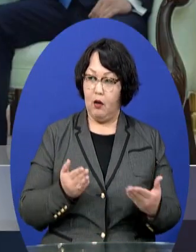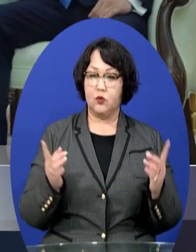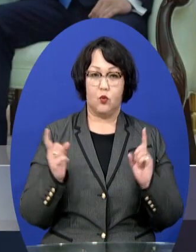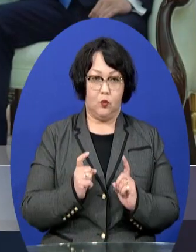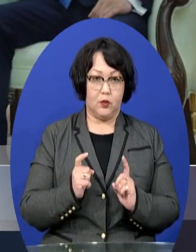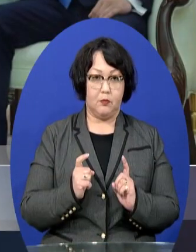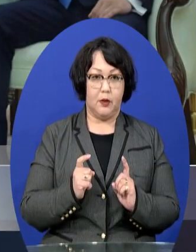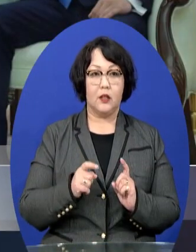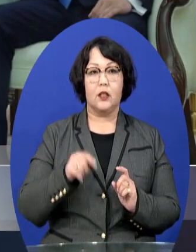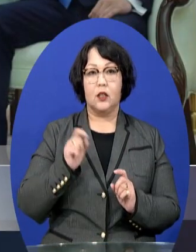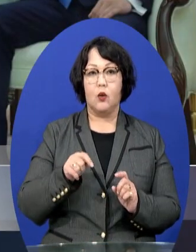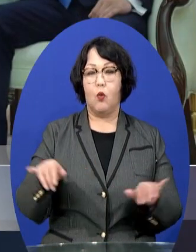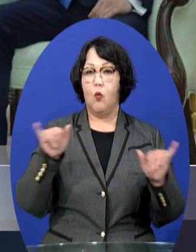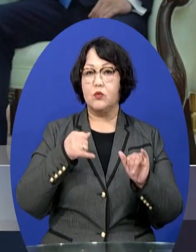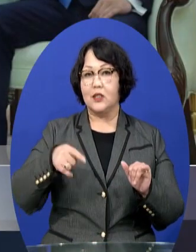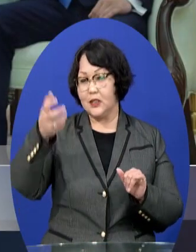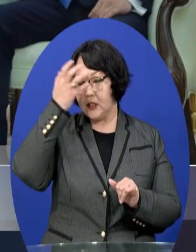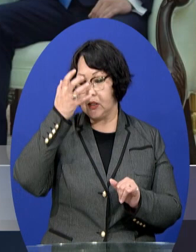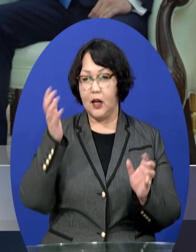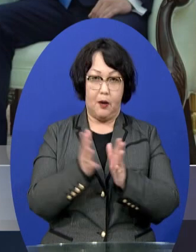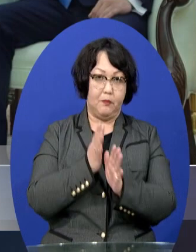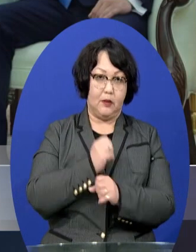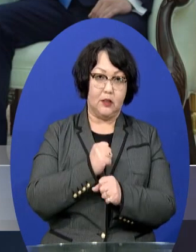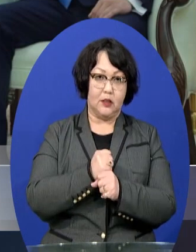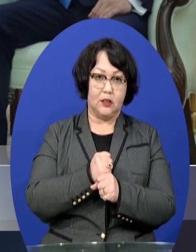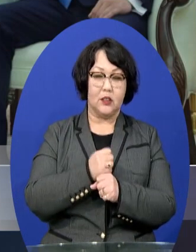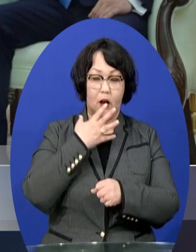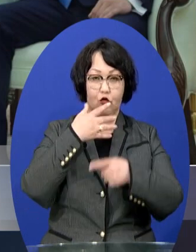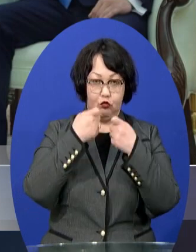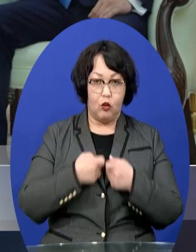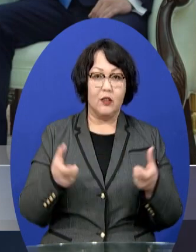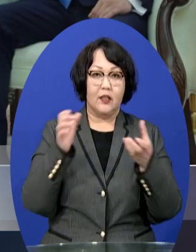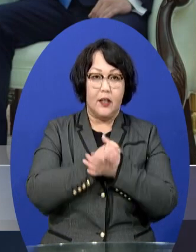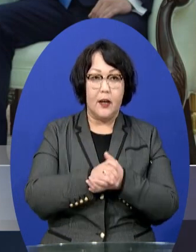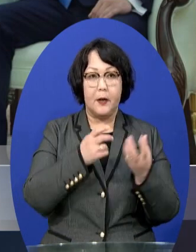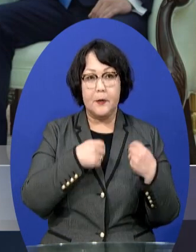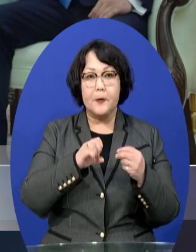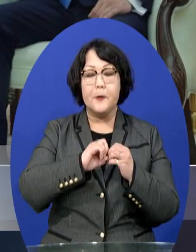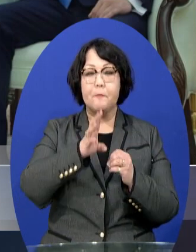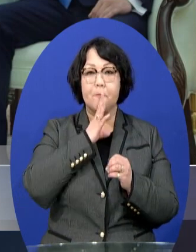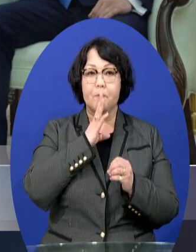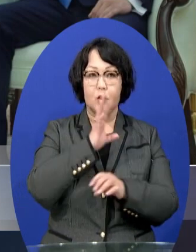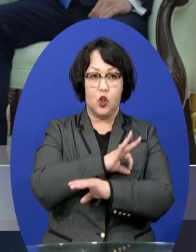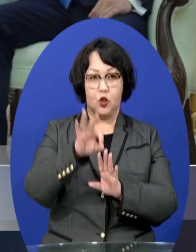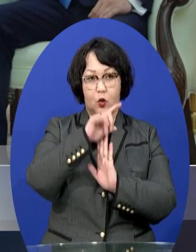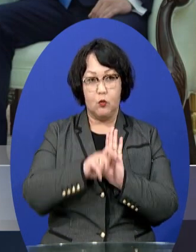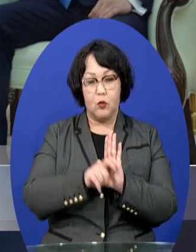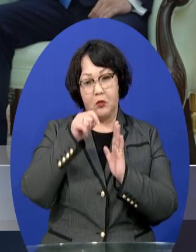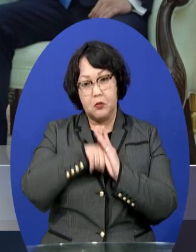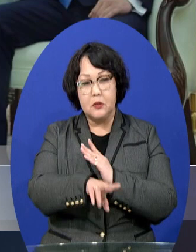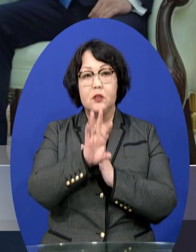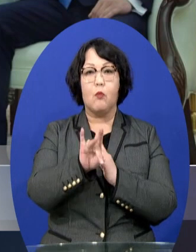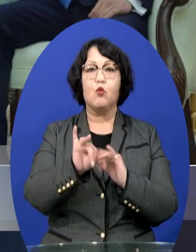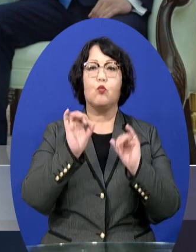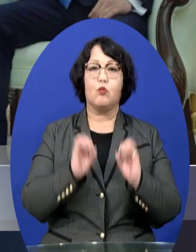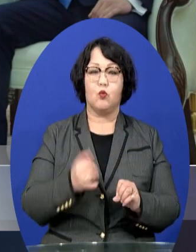уулзлаа. Уулзалтын үеэр хоёр улсын засгийн газраас хамтран хэрэгжүүлэхээр тохиролцож гэрээ хэлэлцээрийн шатандаа яваа төсөл хөтөлбөрүүдийн явц байдал, Улаанбаатар хотын